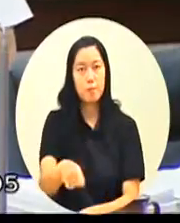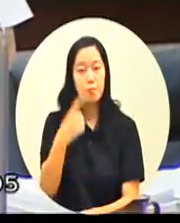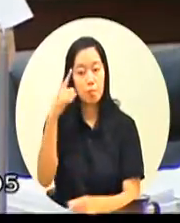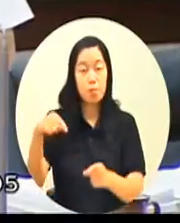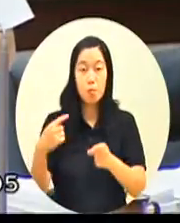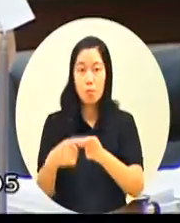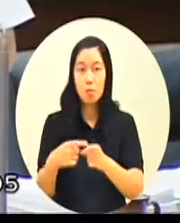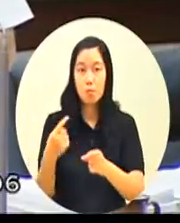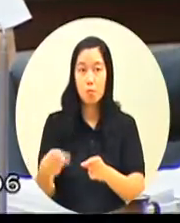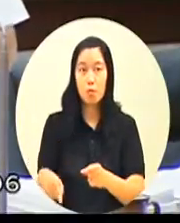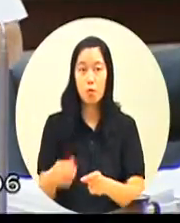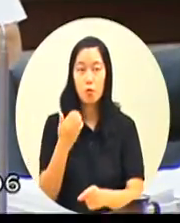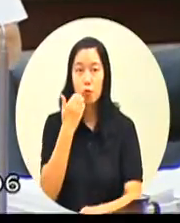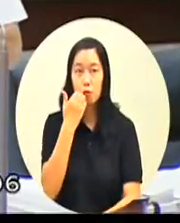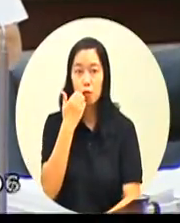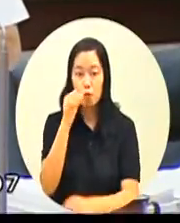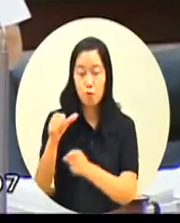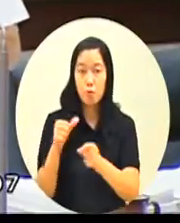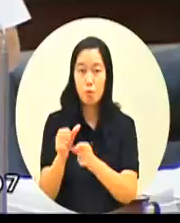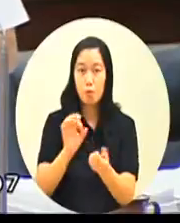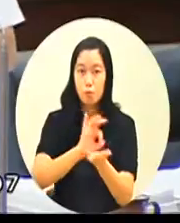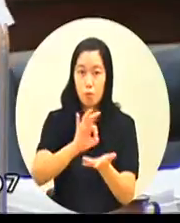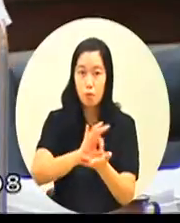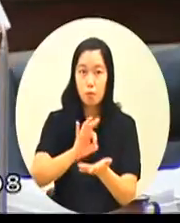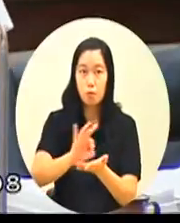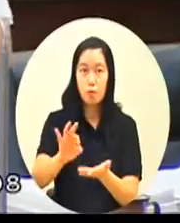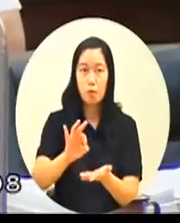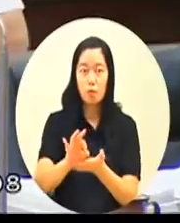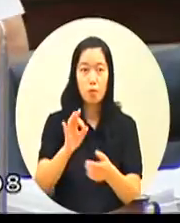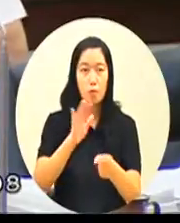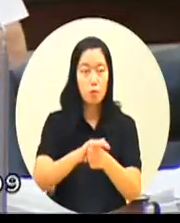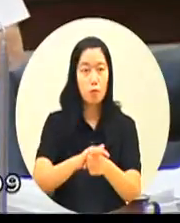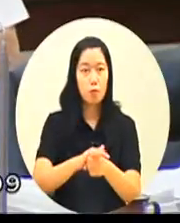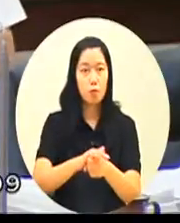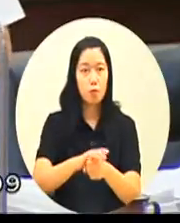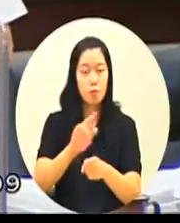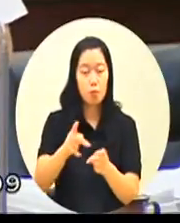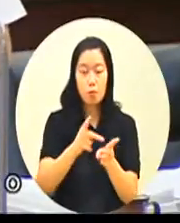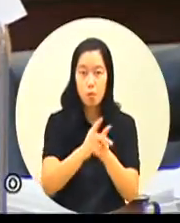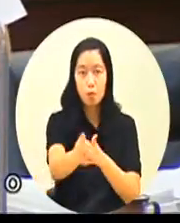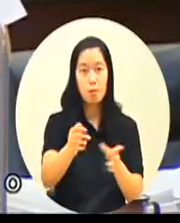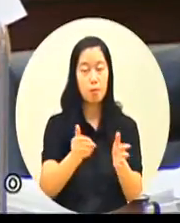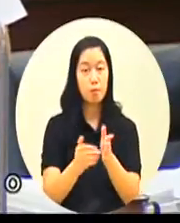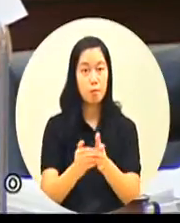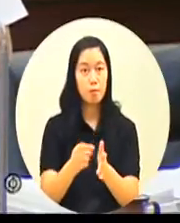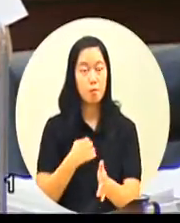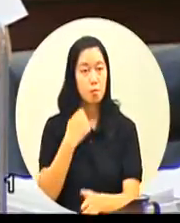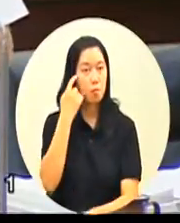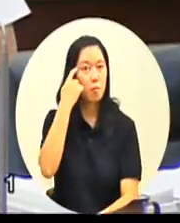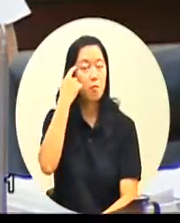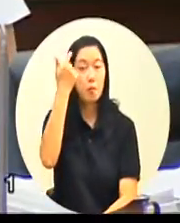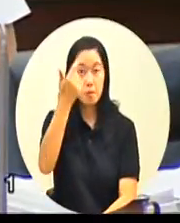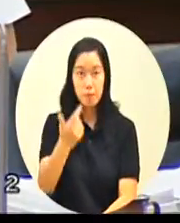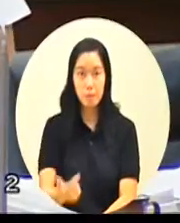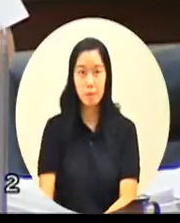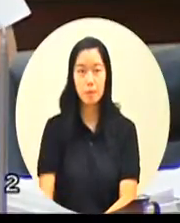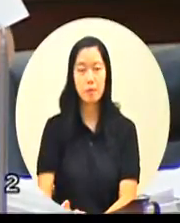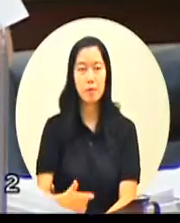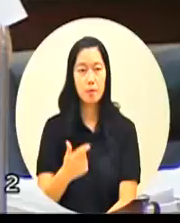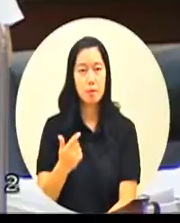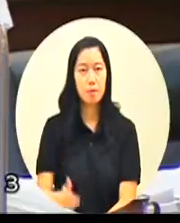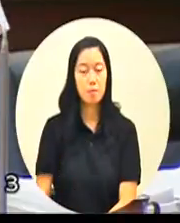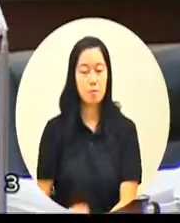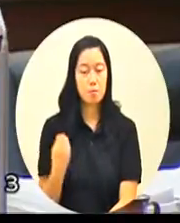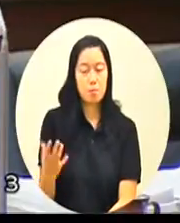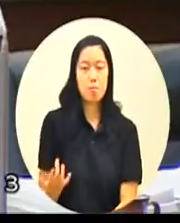那个5年的使用征收补偿这是经费寄出去之后，我觉得陆陆续续青草